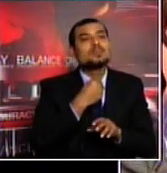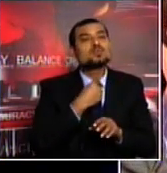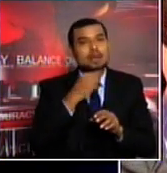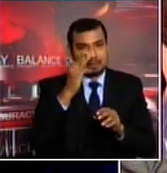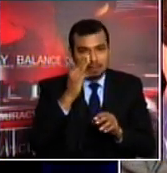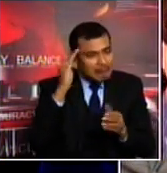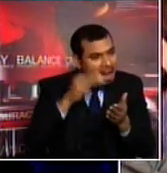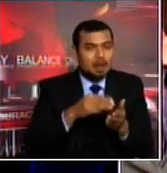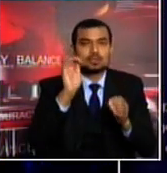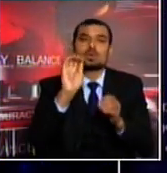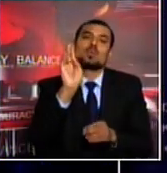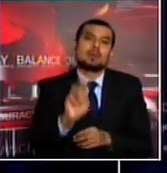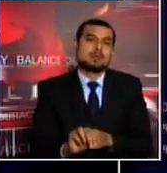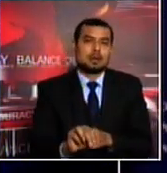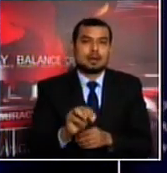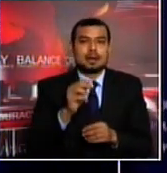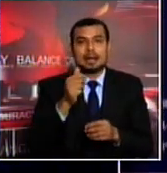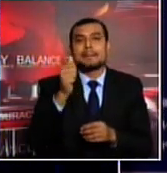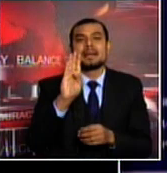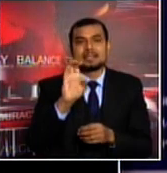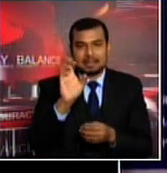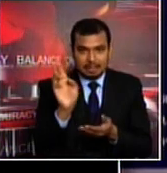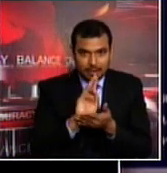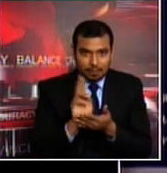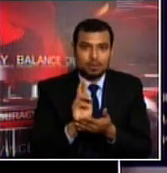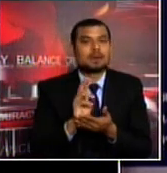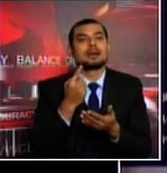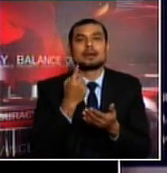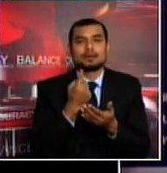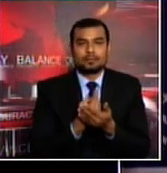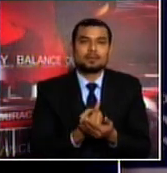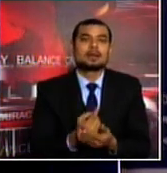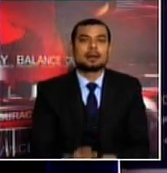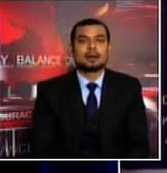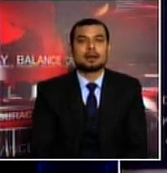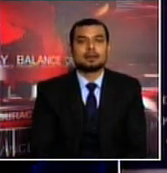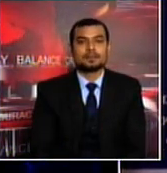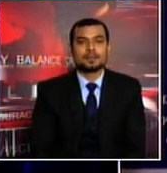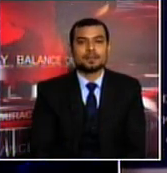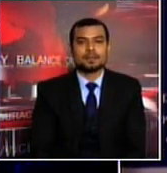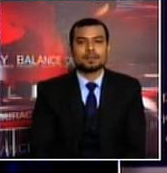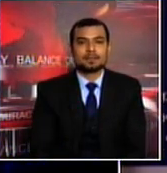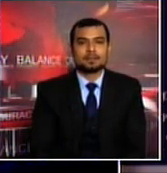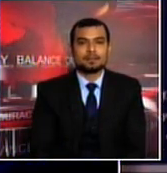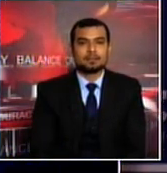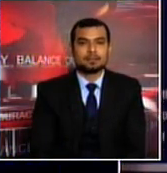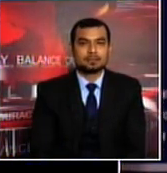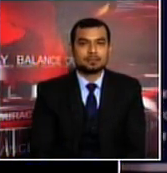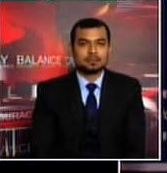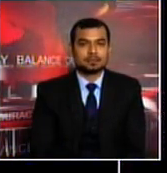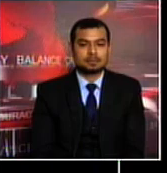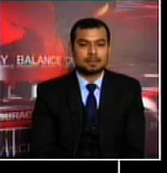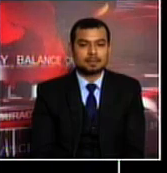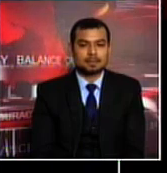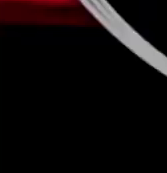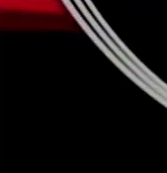लिन सक्नुपर्छ। क्यामेरा पर्सन श्याम गौडका साथमा एबिसी रिपोर्टर निम्लेकी शेर्पा,